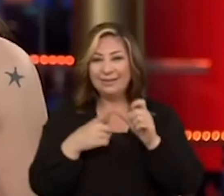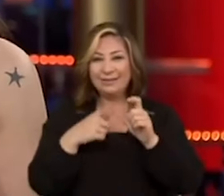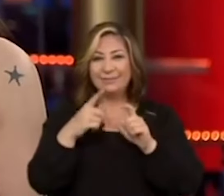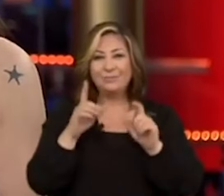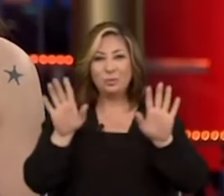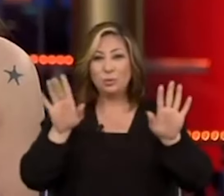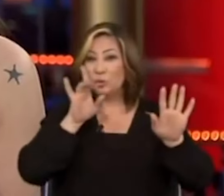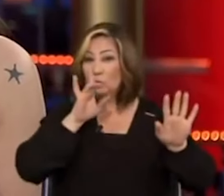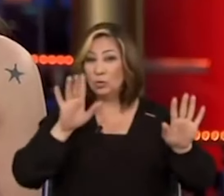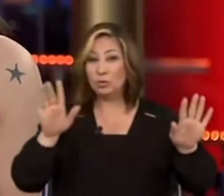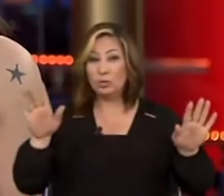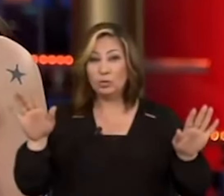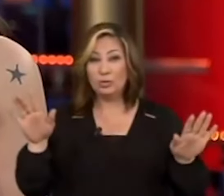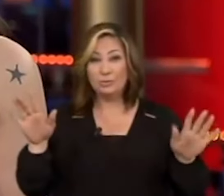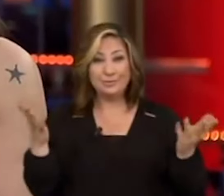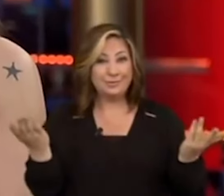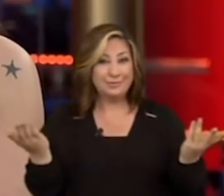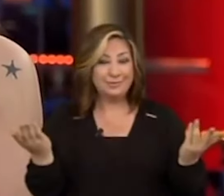Stalker. Durun susun.